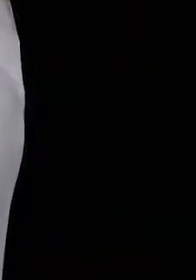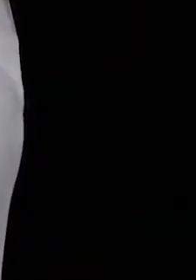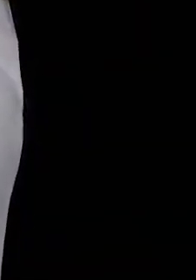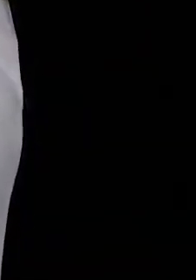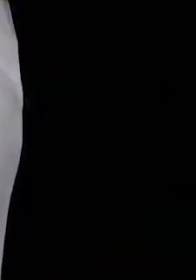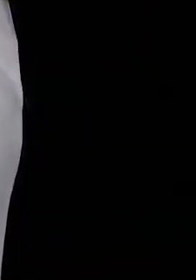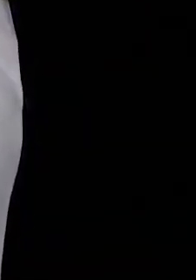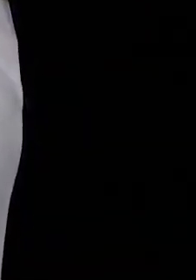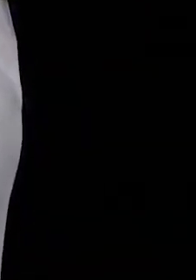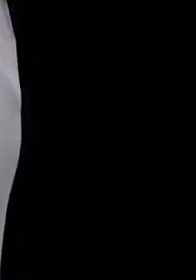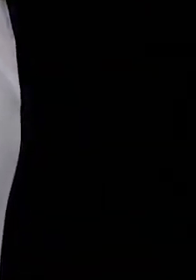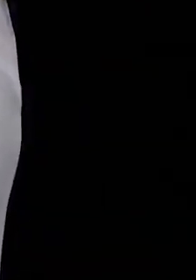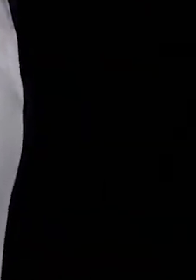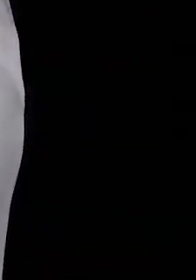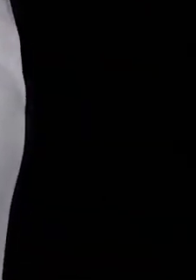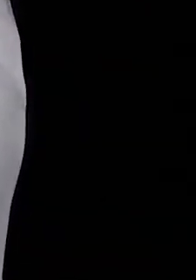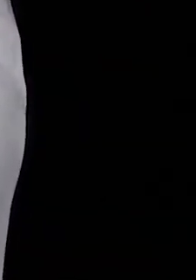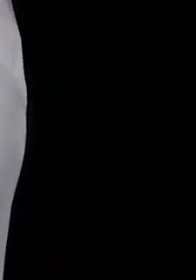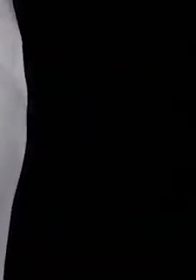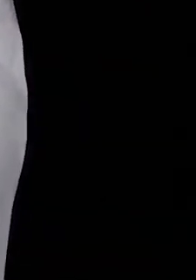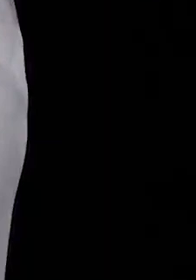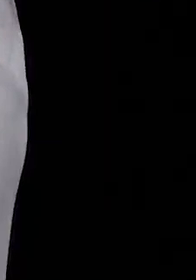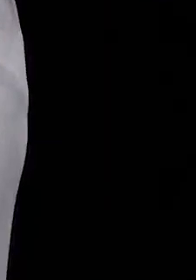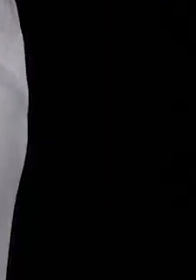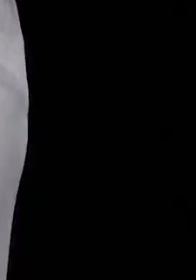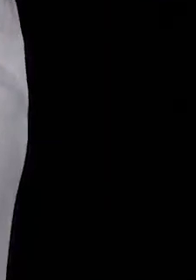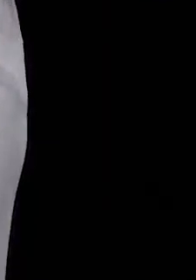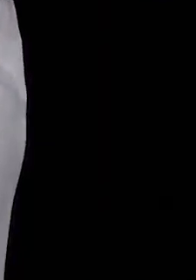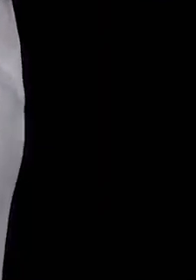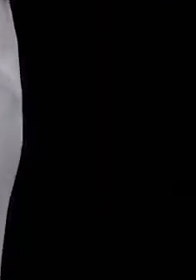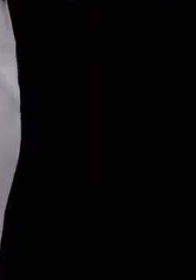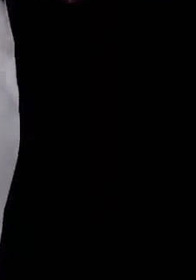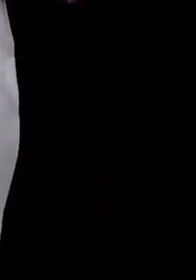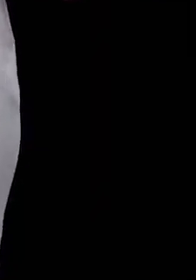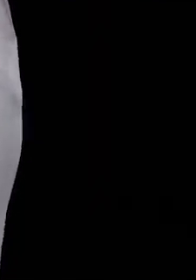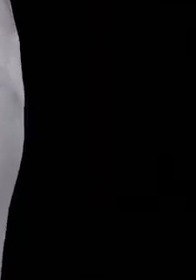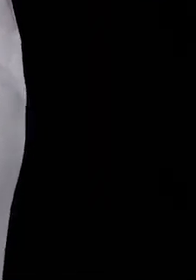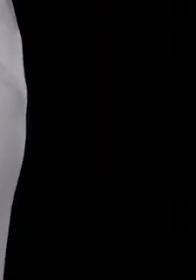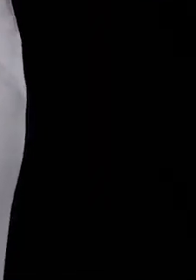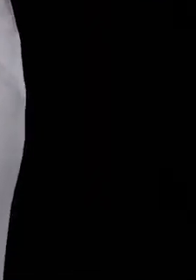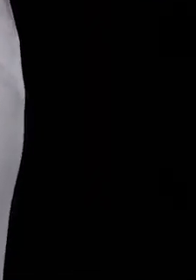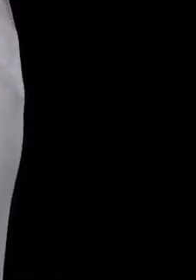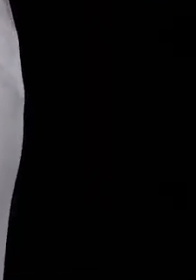언제 어디서나 내 손안의 뉴스. 광주 MBC 뉴스 유튜브 구독으로 함께하세요.